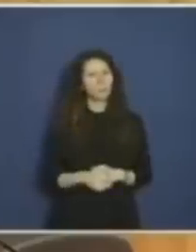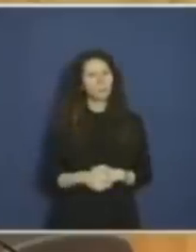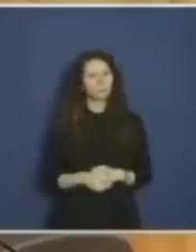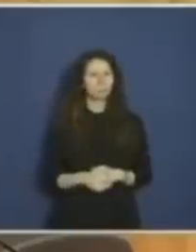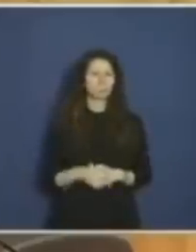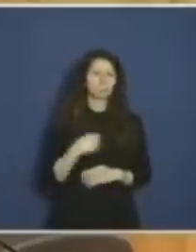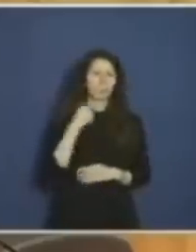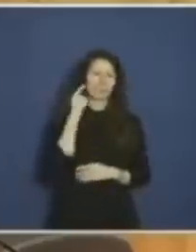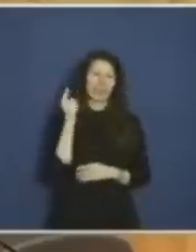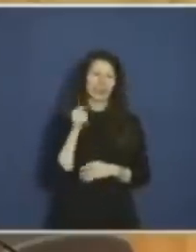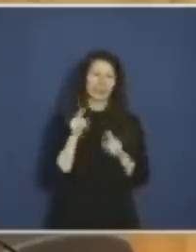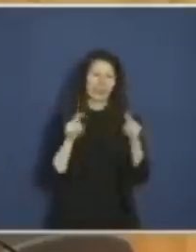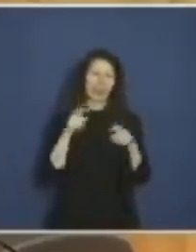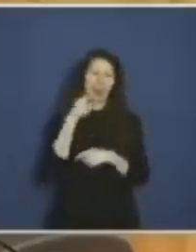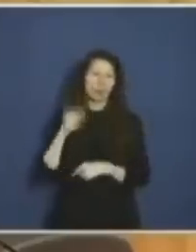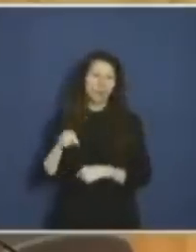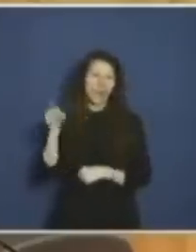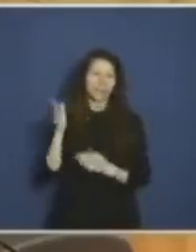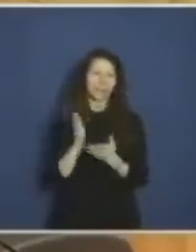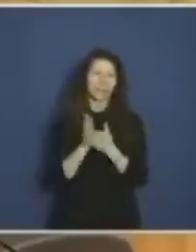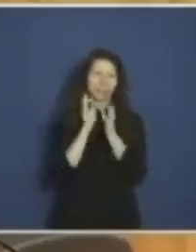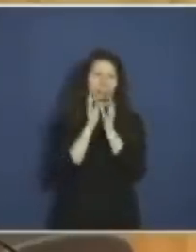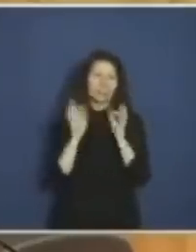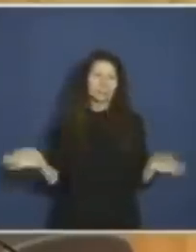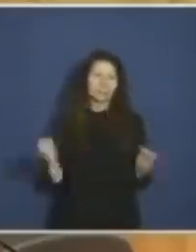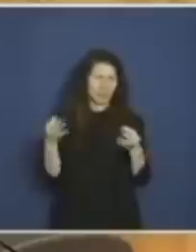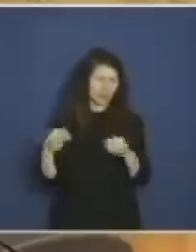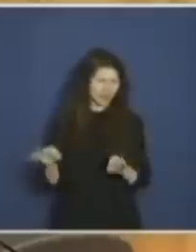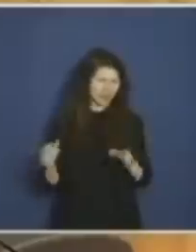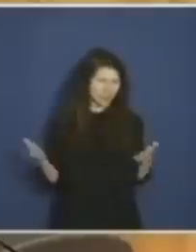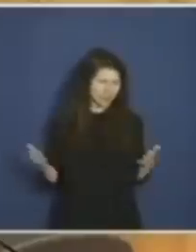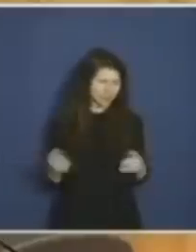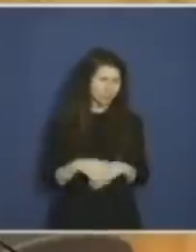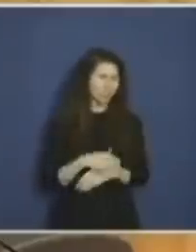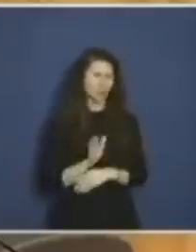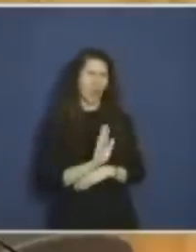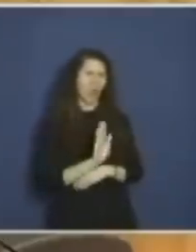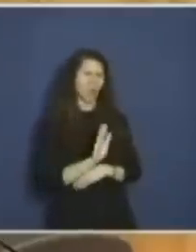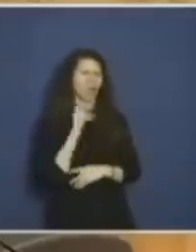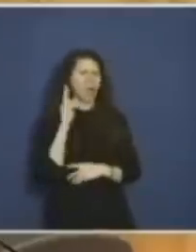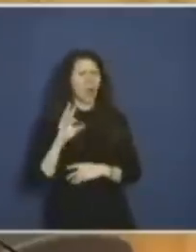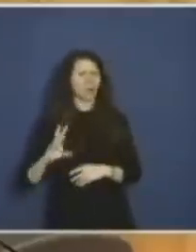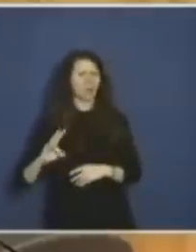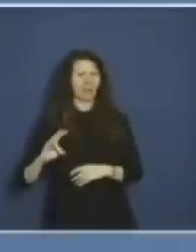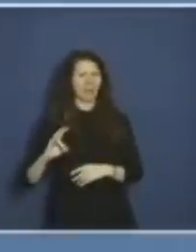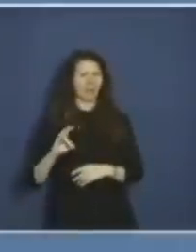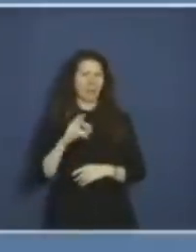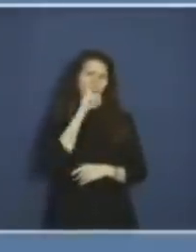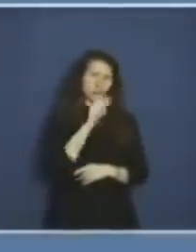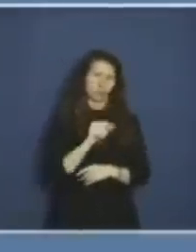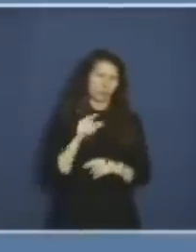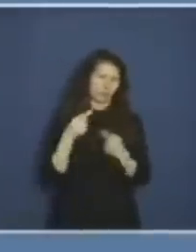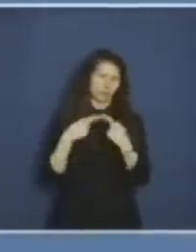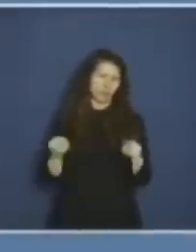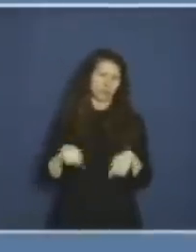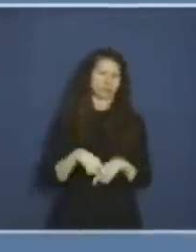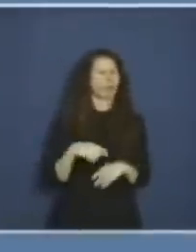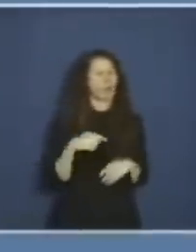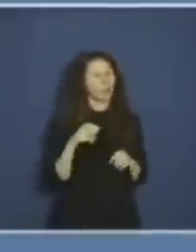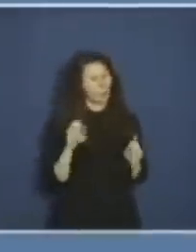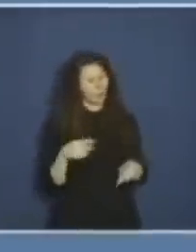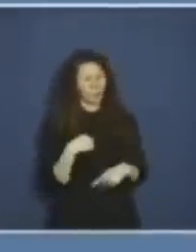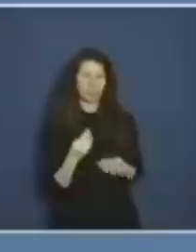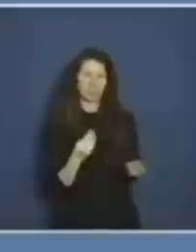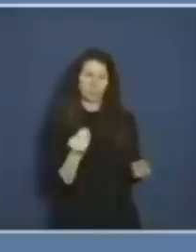wir hatten das Thema Russland in all seinen Fältelungen hinter uns. Nein, also es gibt ja, Herr Nawalny ist nicht gleichzusetzen mit Herrn Putin, glaube ich. Ich hatte nur den Eindruck, dass die